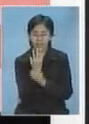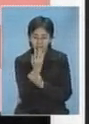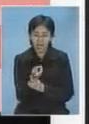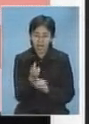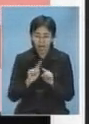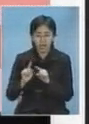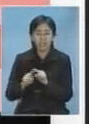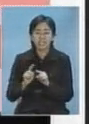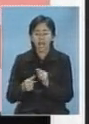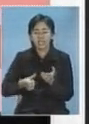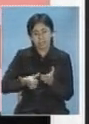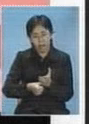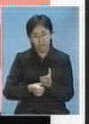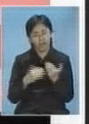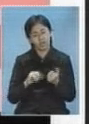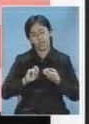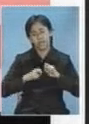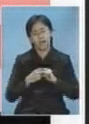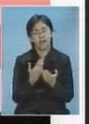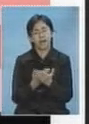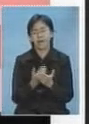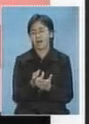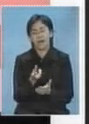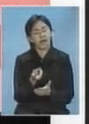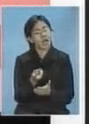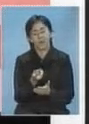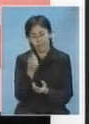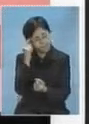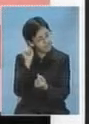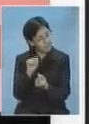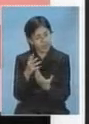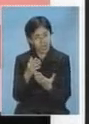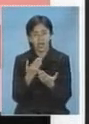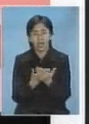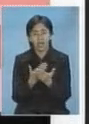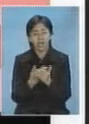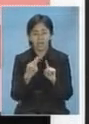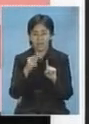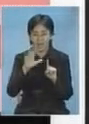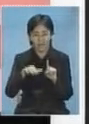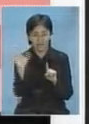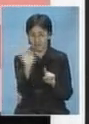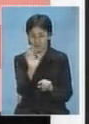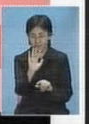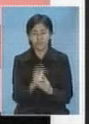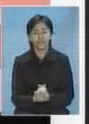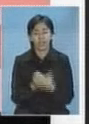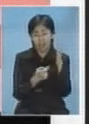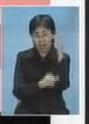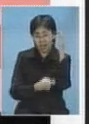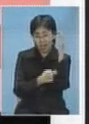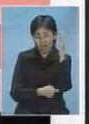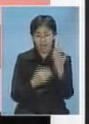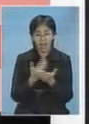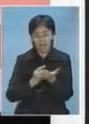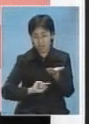ซึ่งวันนี้ข้าวก็ไม่เป็นไปตามเป้าไม่เป็นไปตามเป้า 15,000 บาทไม่ใช่ครับยางพาราไม่ใช่120